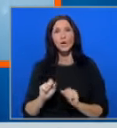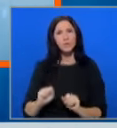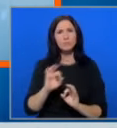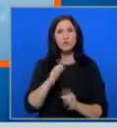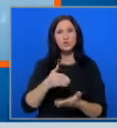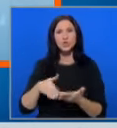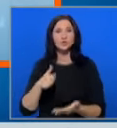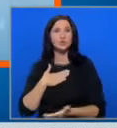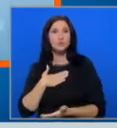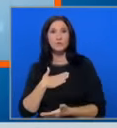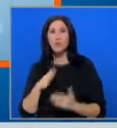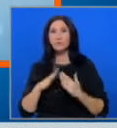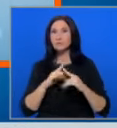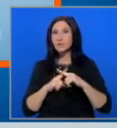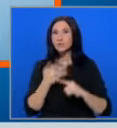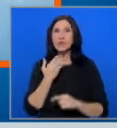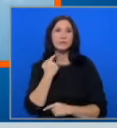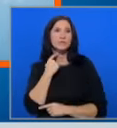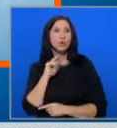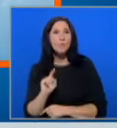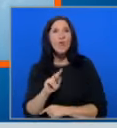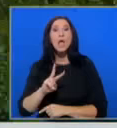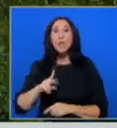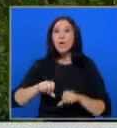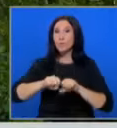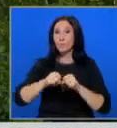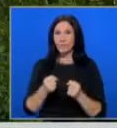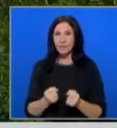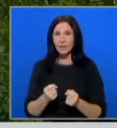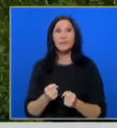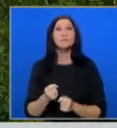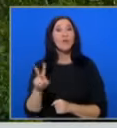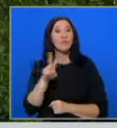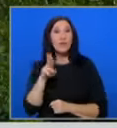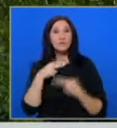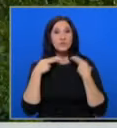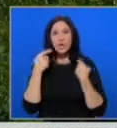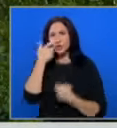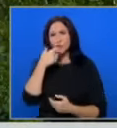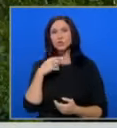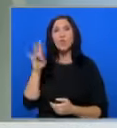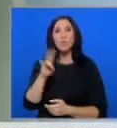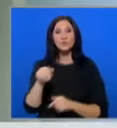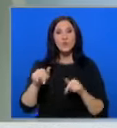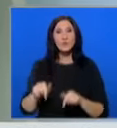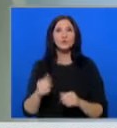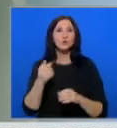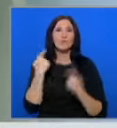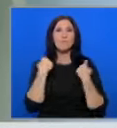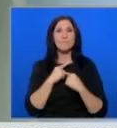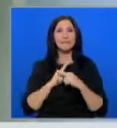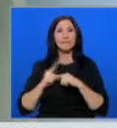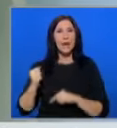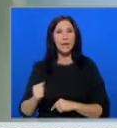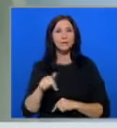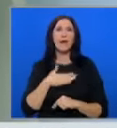от имуществото на църквата няма да бъде погубена или увредена. Двама от свещениците, лично благословени днес от патриарха, и сега имат